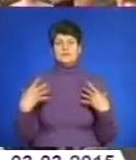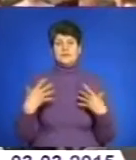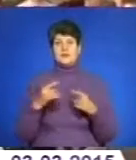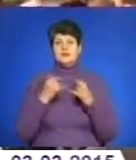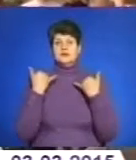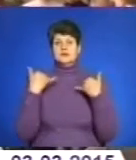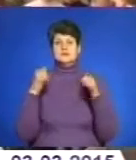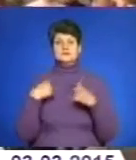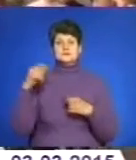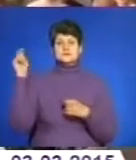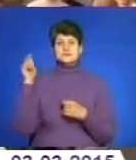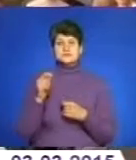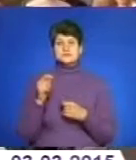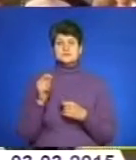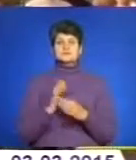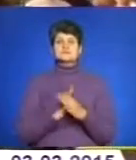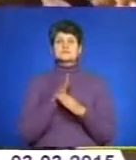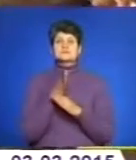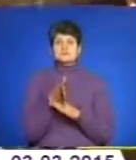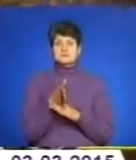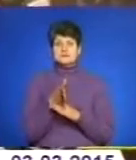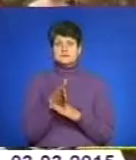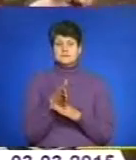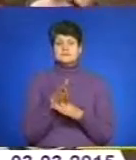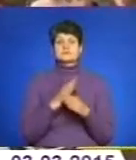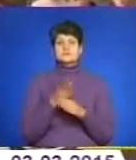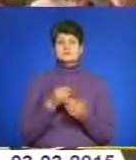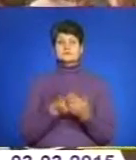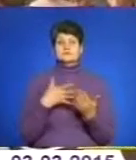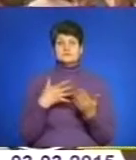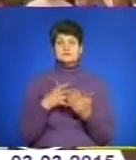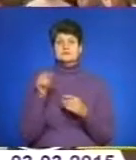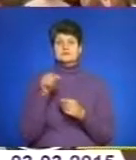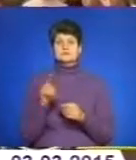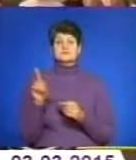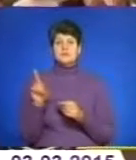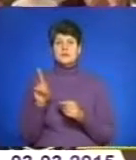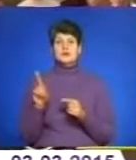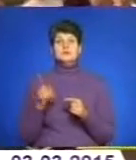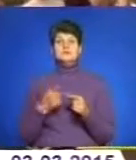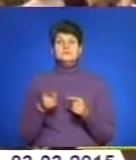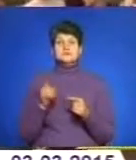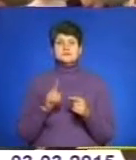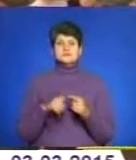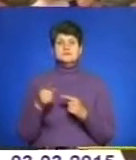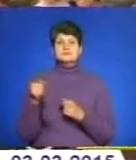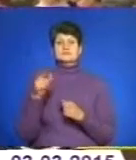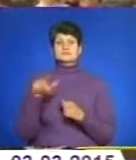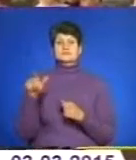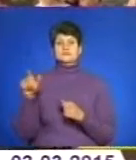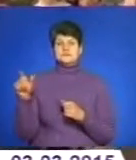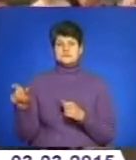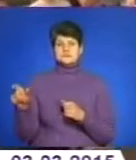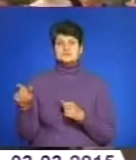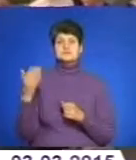до нас залітали гості, і гості причому дорогі, тому що це тернополяни, і